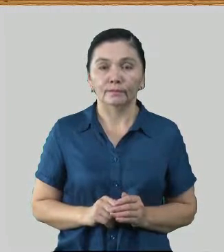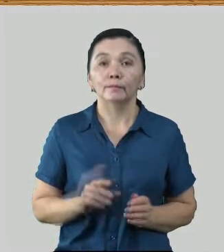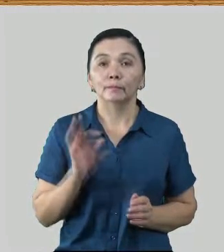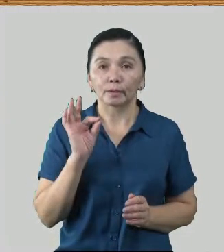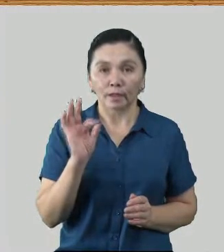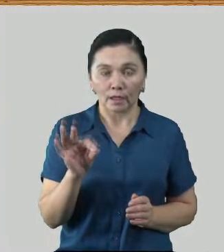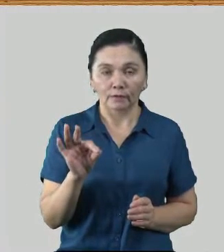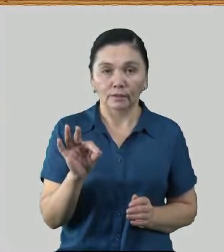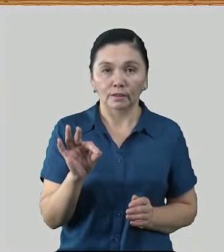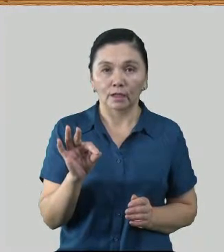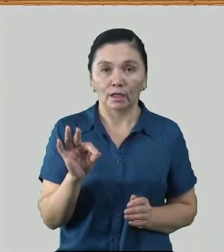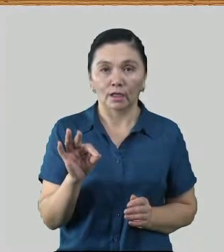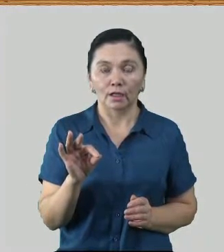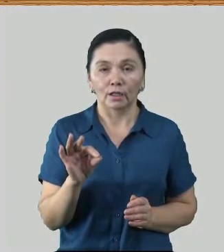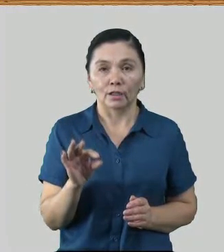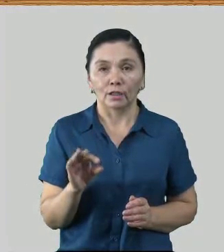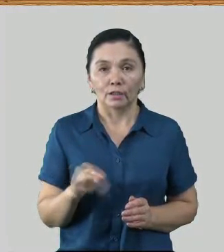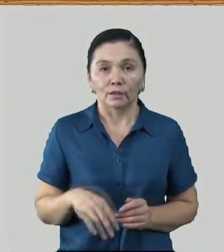Правильно.